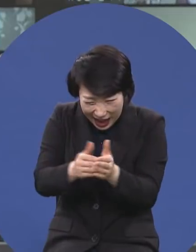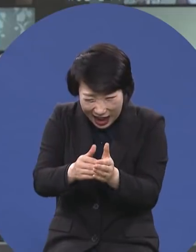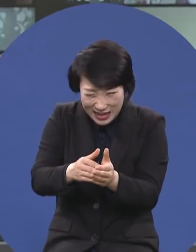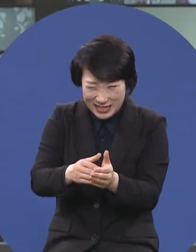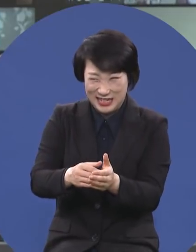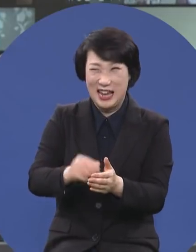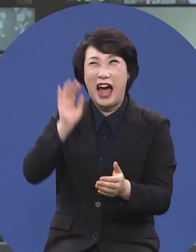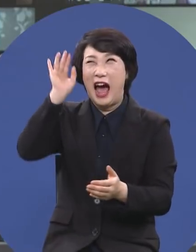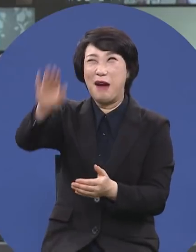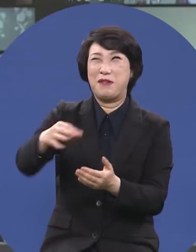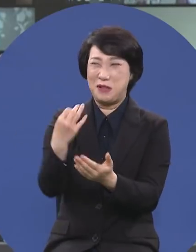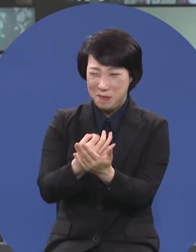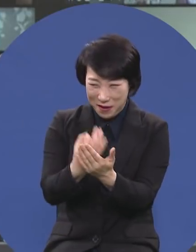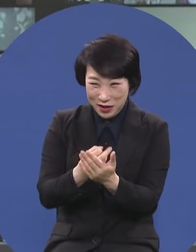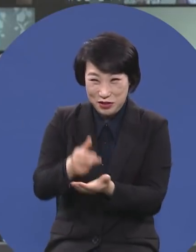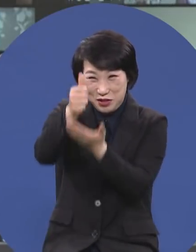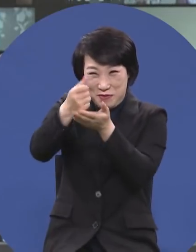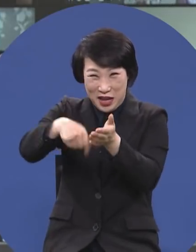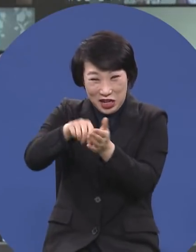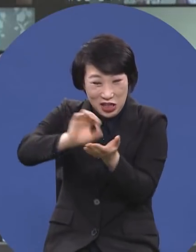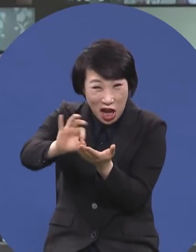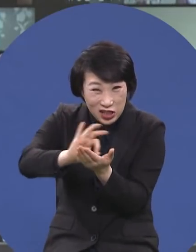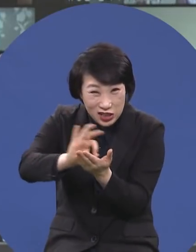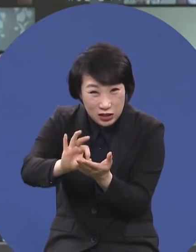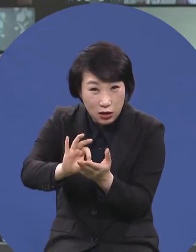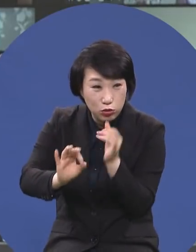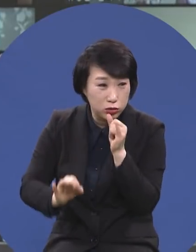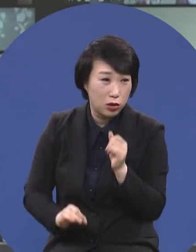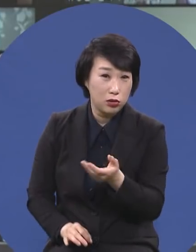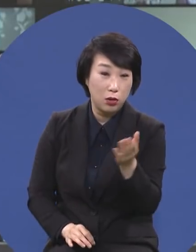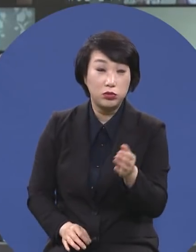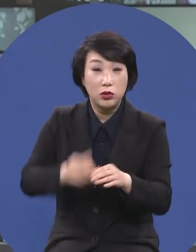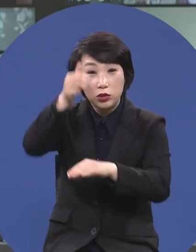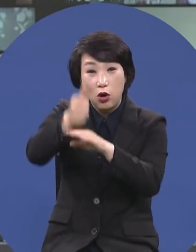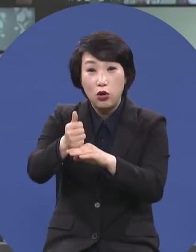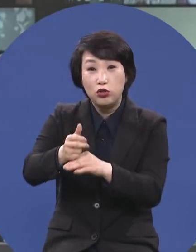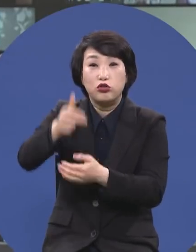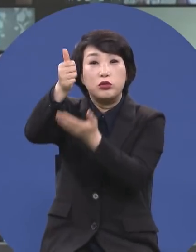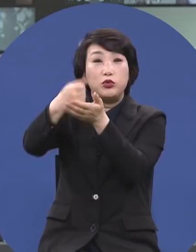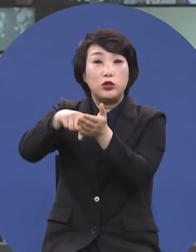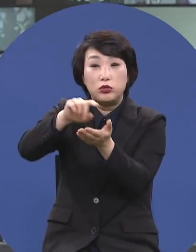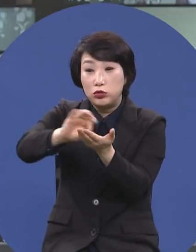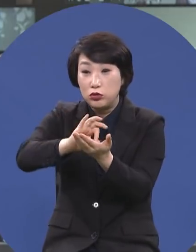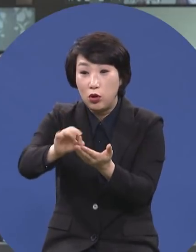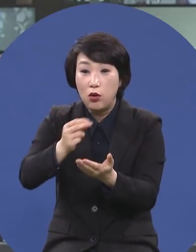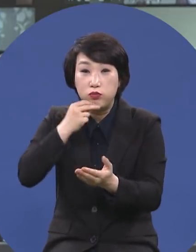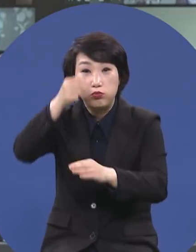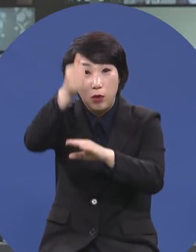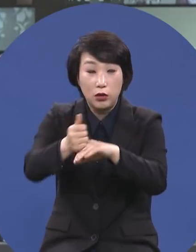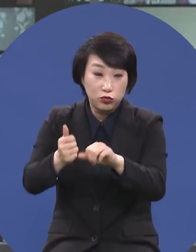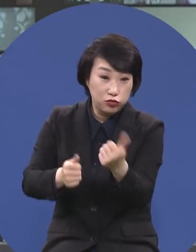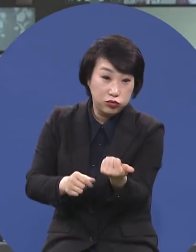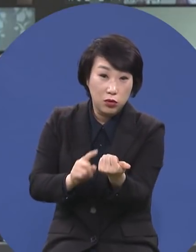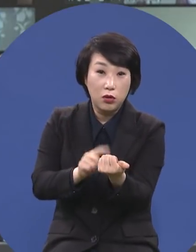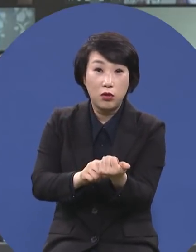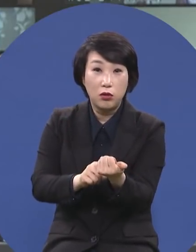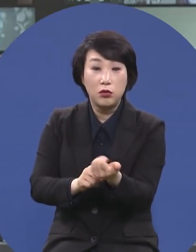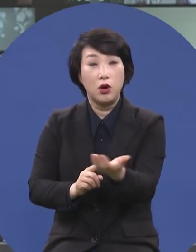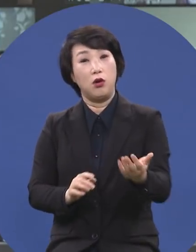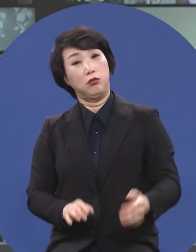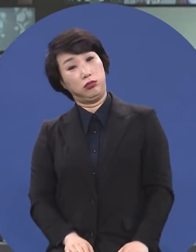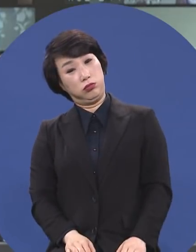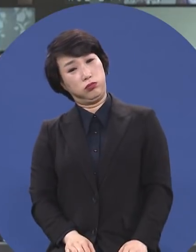내가 돈 벌어서 주를 위해 써야지 하고 못 쓰고 죽는다면, 그 사람의 돈을